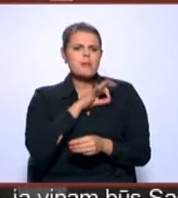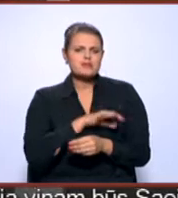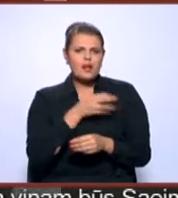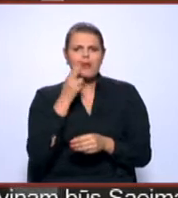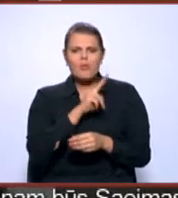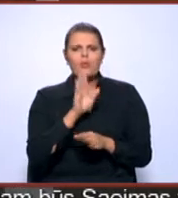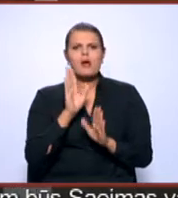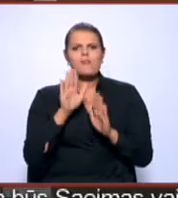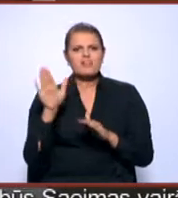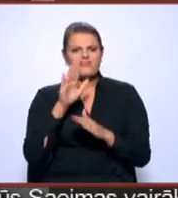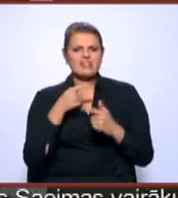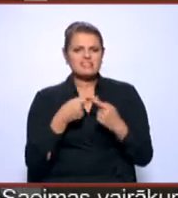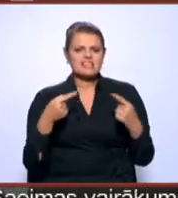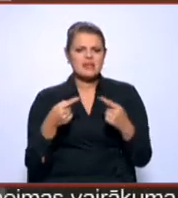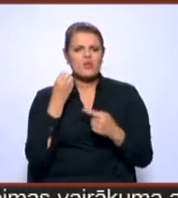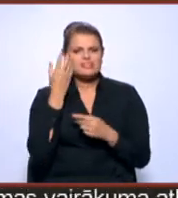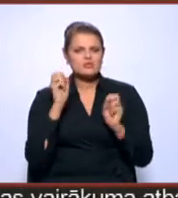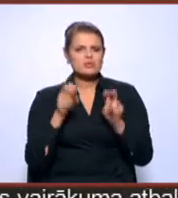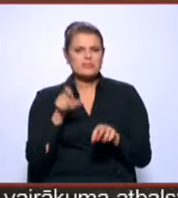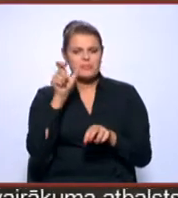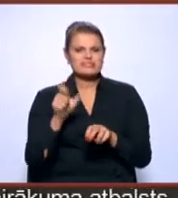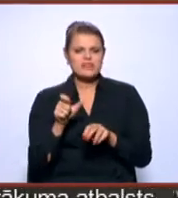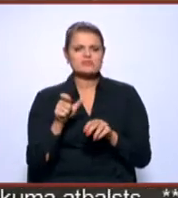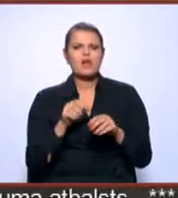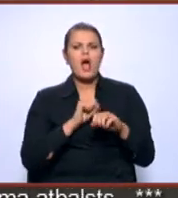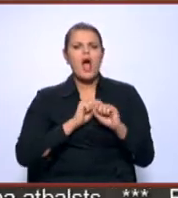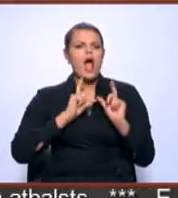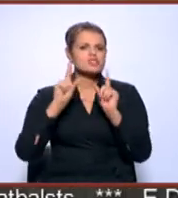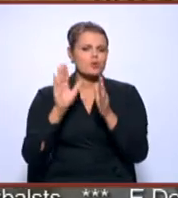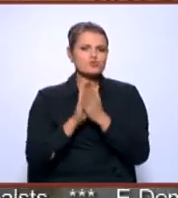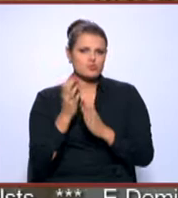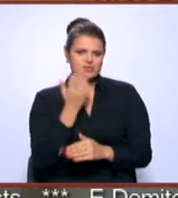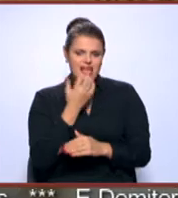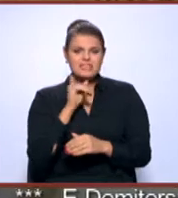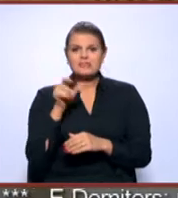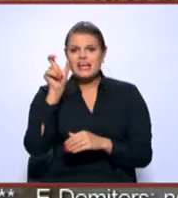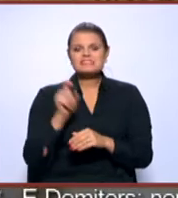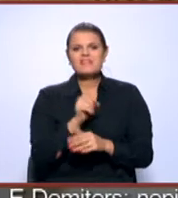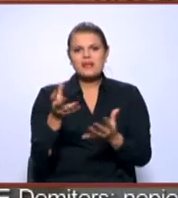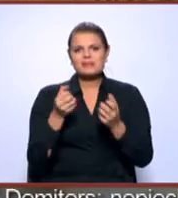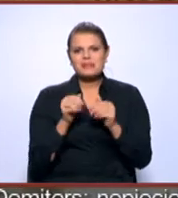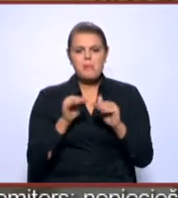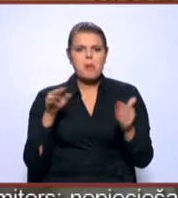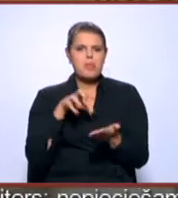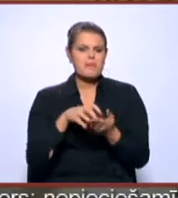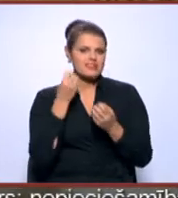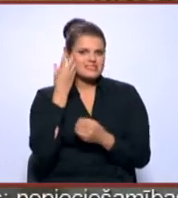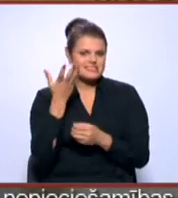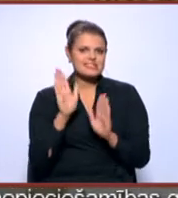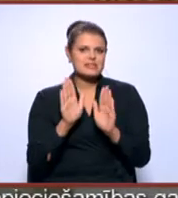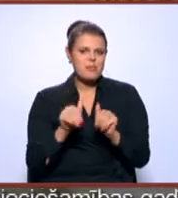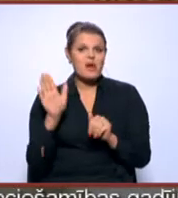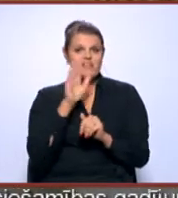par valsts līdzekļiem izglītoto speciālistu aizplūšanu uz ārzemēm. Ja cilvēks ir saņēmis pamata bāzes izglītību